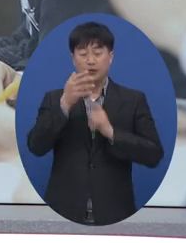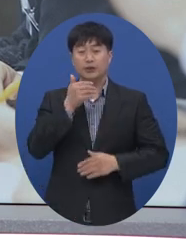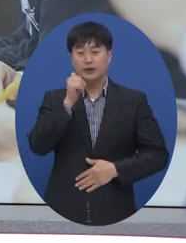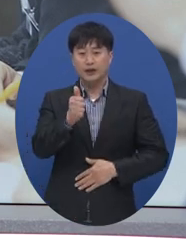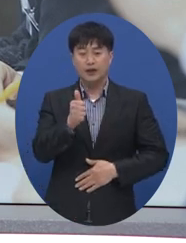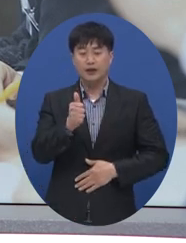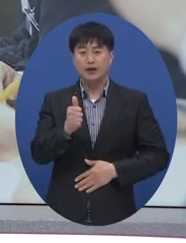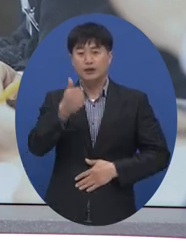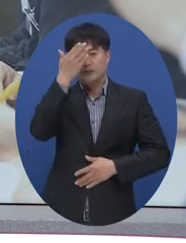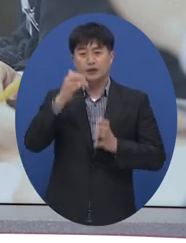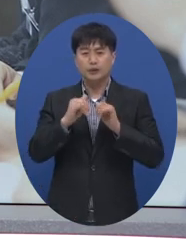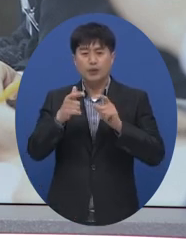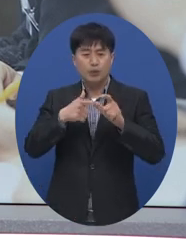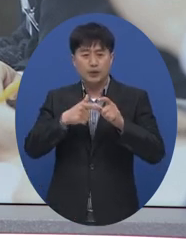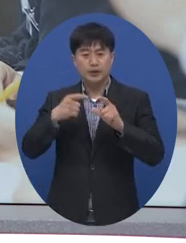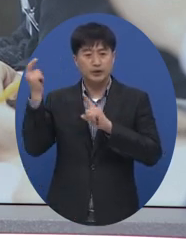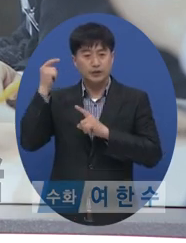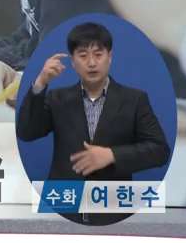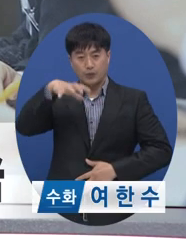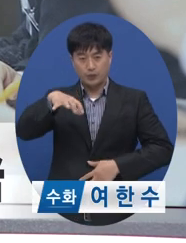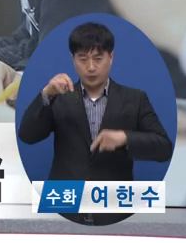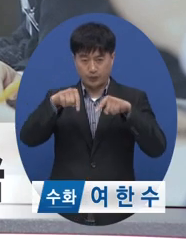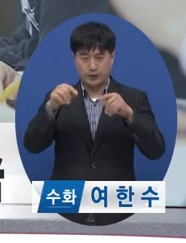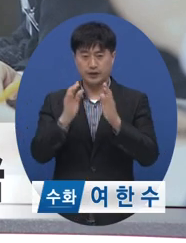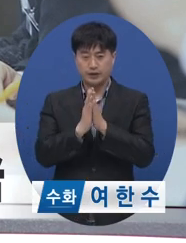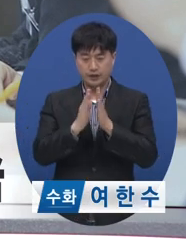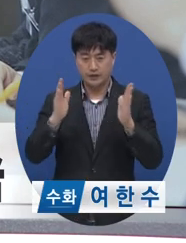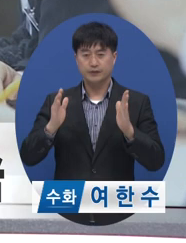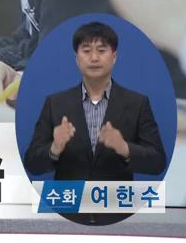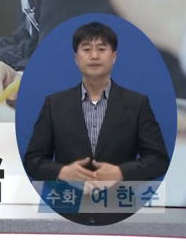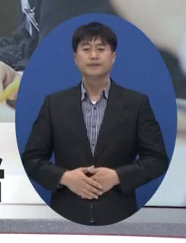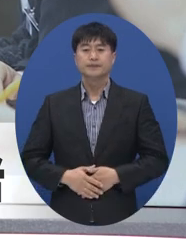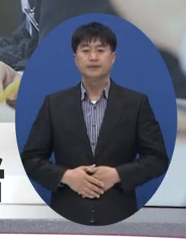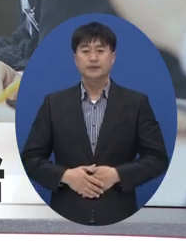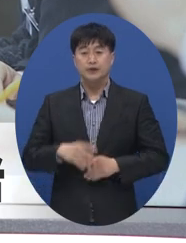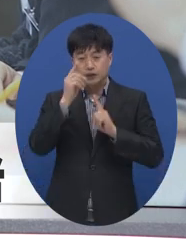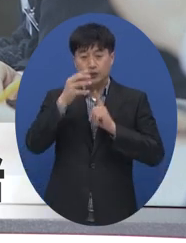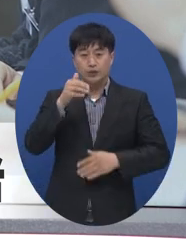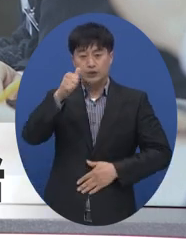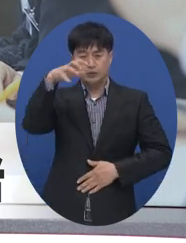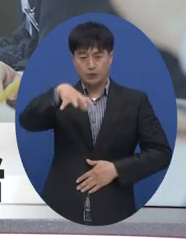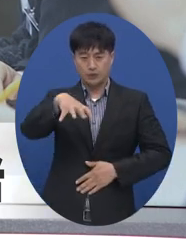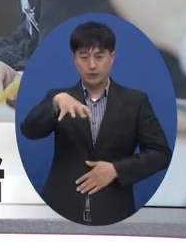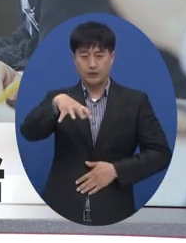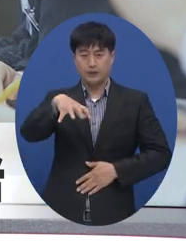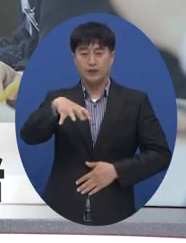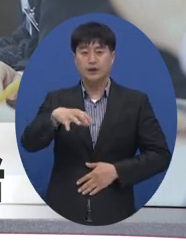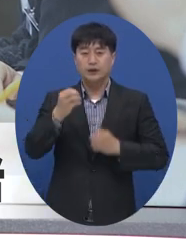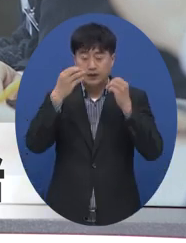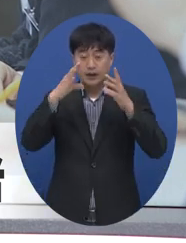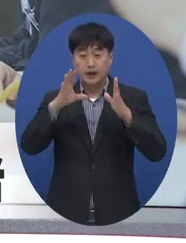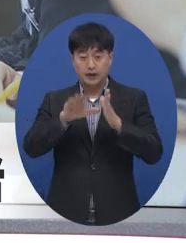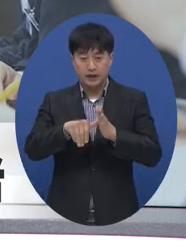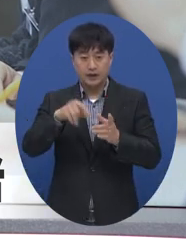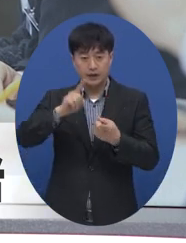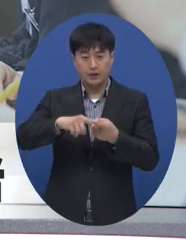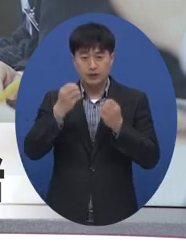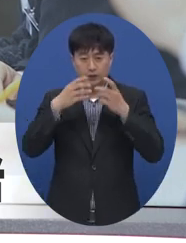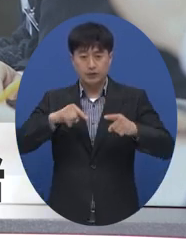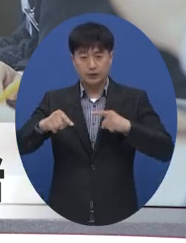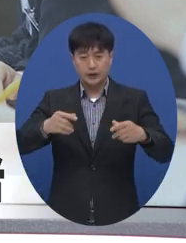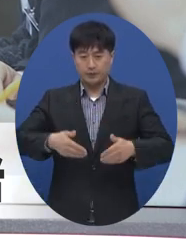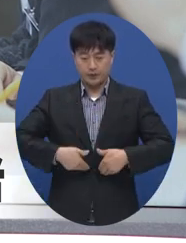이재명 경기도지사가 청년들의 고충을 듣는 현장 간담회를 가졌습니다. 이 지사는 이 자리에서 새 시대에 맞는 새로운